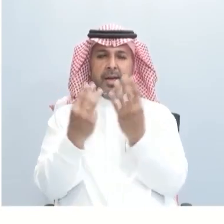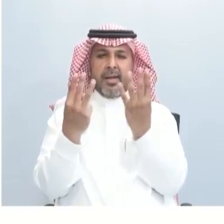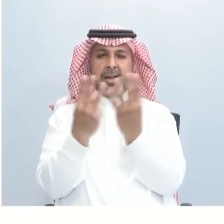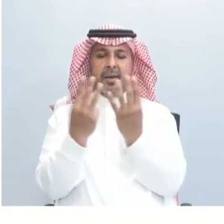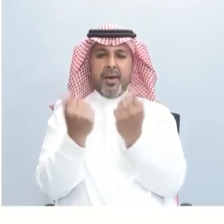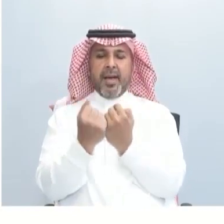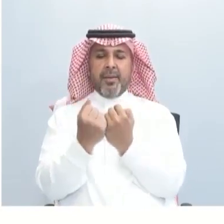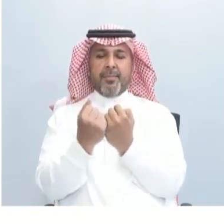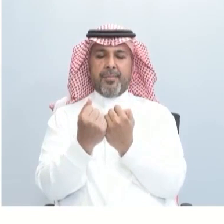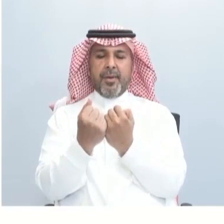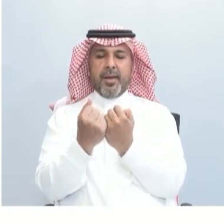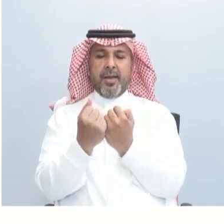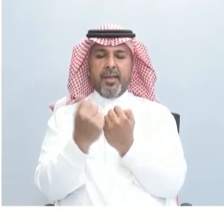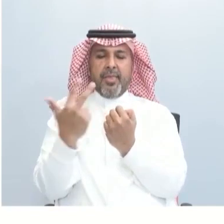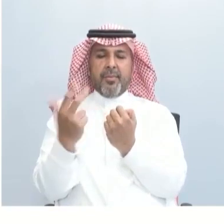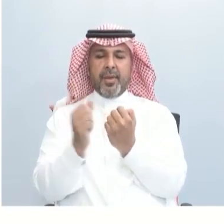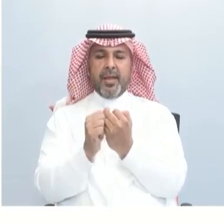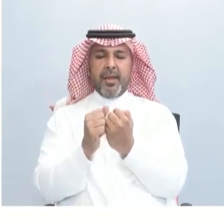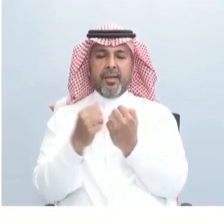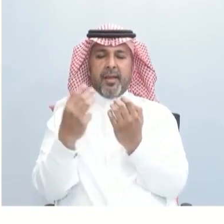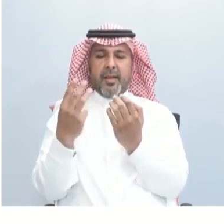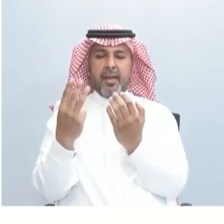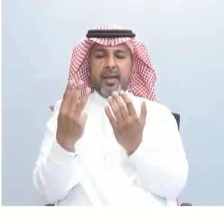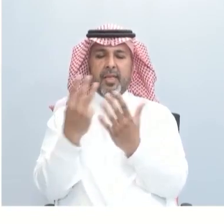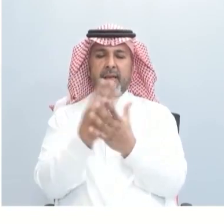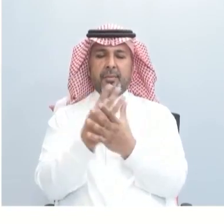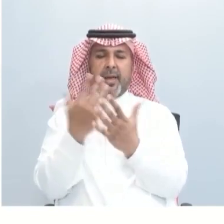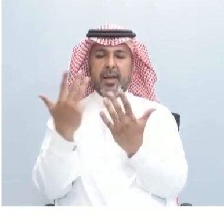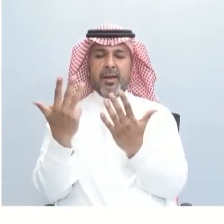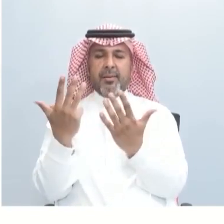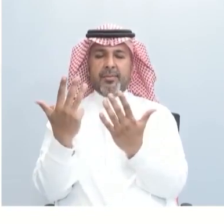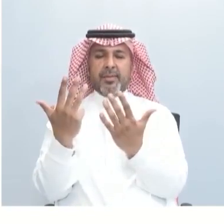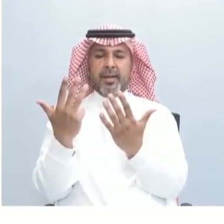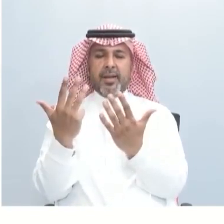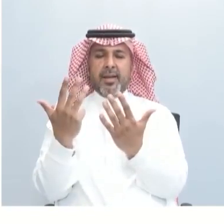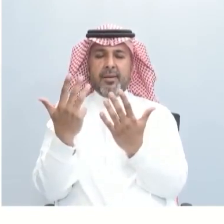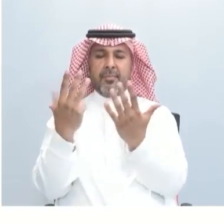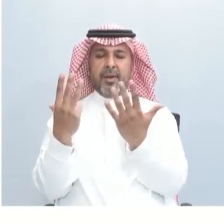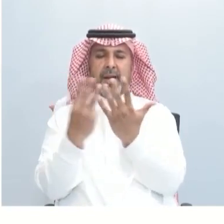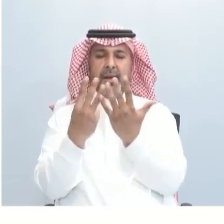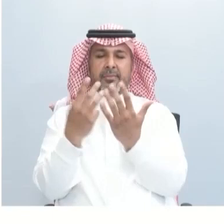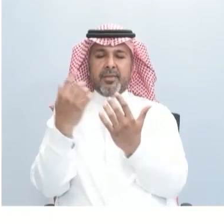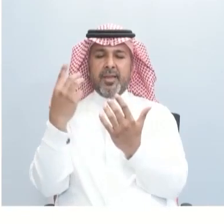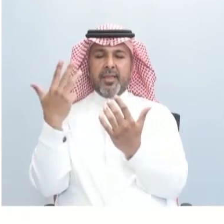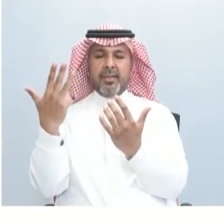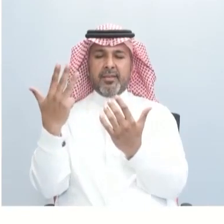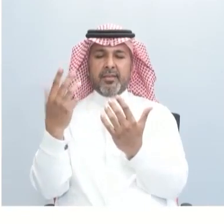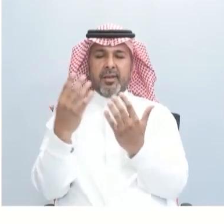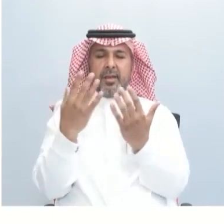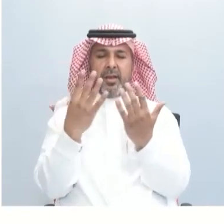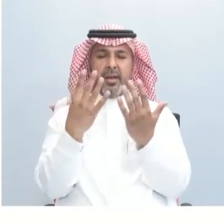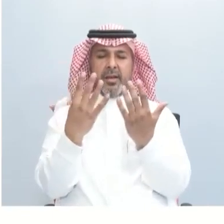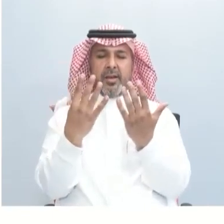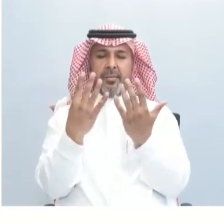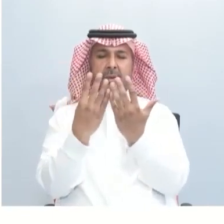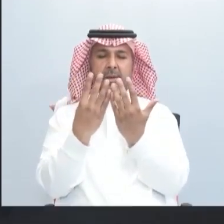الرابعه هذه ثمان او الثالثه مع الخامسه هذه تسع او الرابعه مع الخامسه هذه عشر طرق